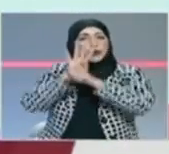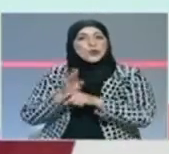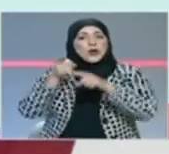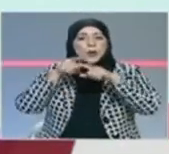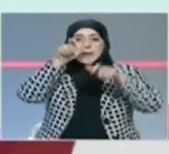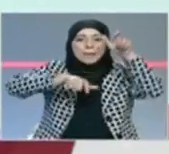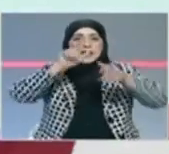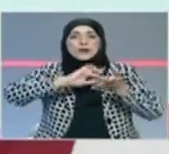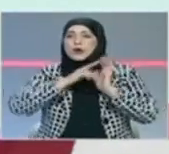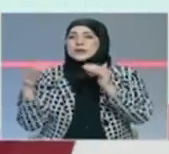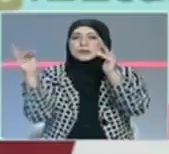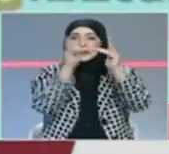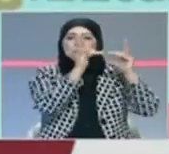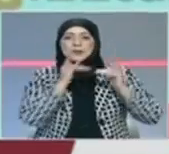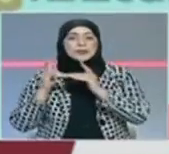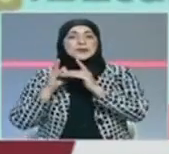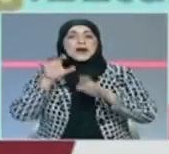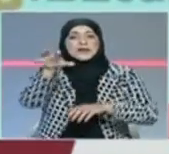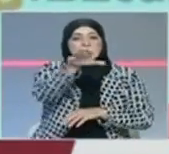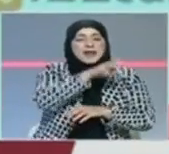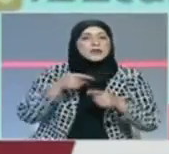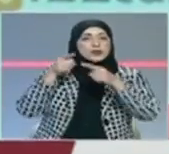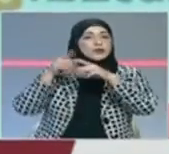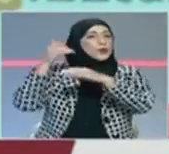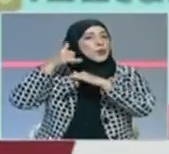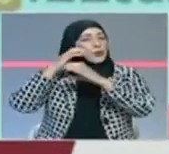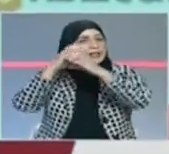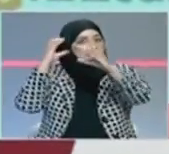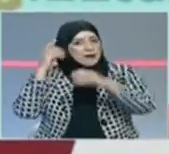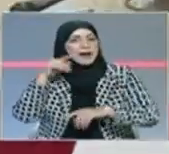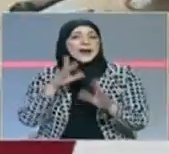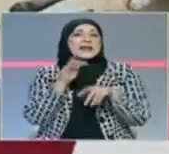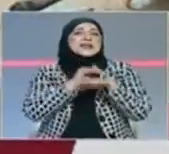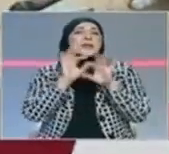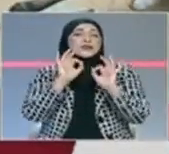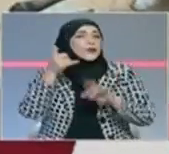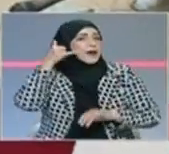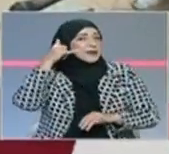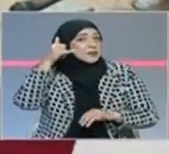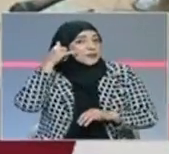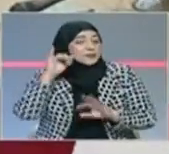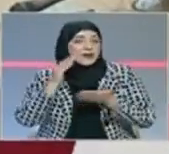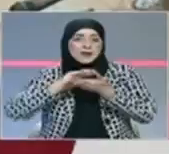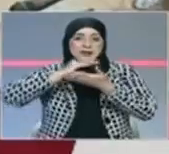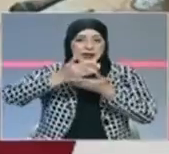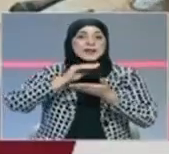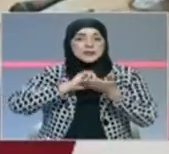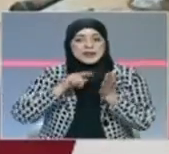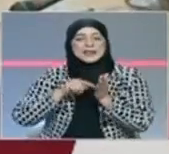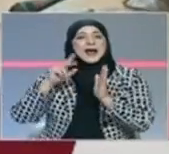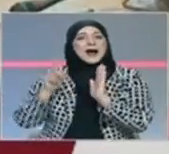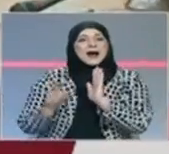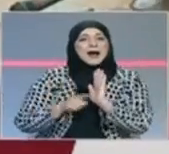الأشخاص المخالطين لهم في الفضاءات العامة ووسائل النقل من خلال الهواتف الجوالة واللوحات الإلكترونية. تلك هي